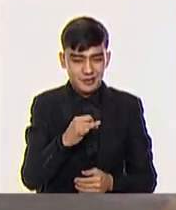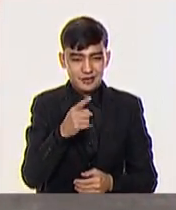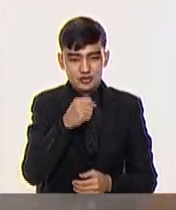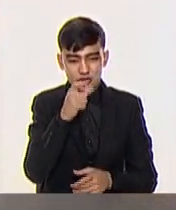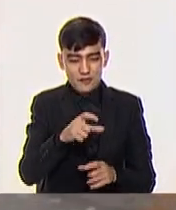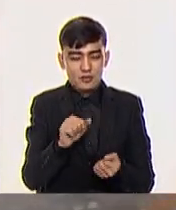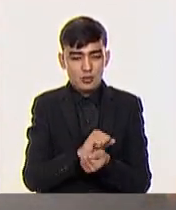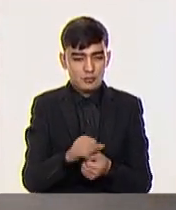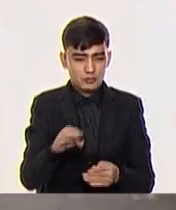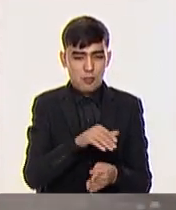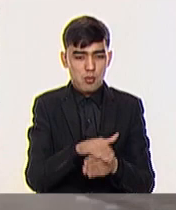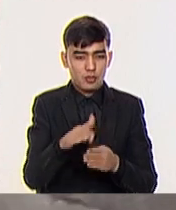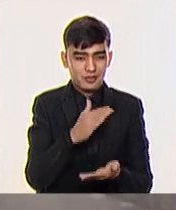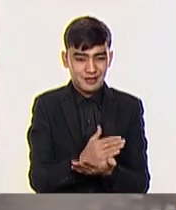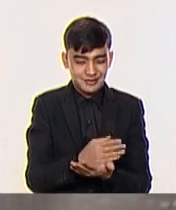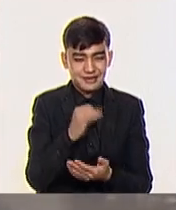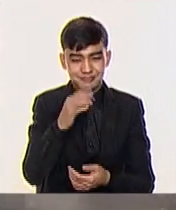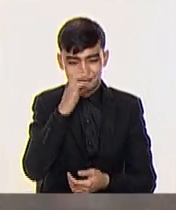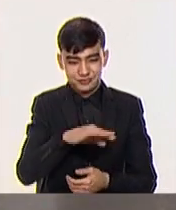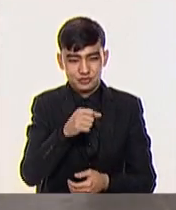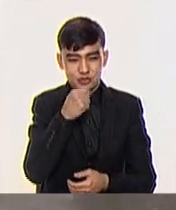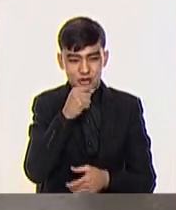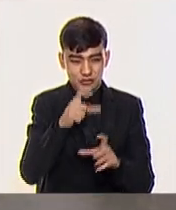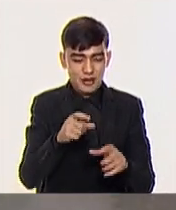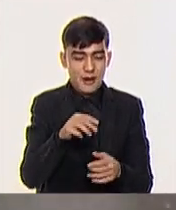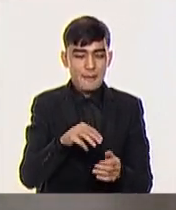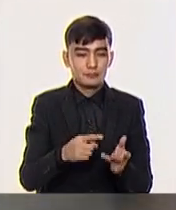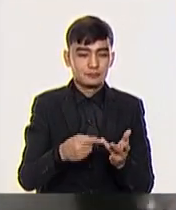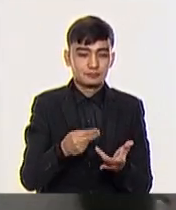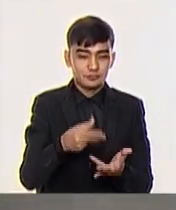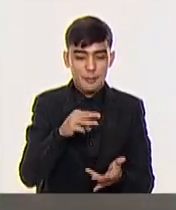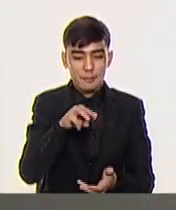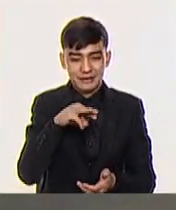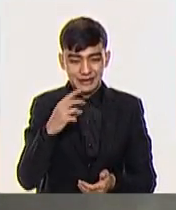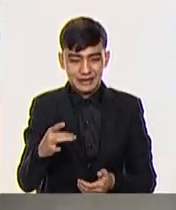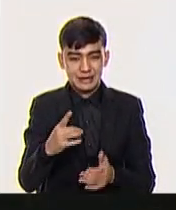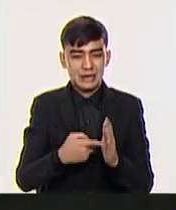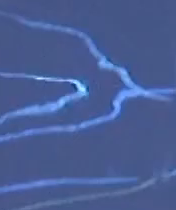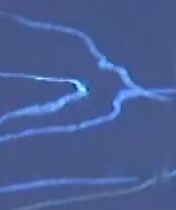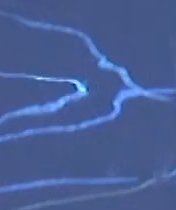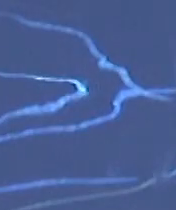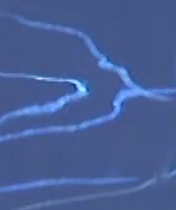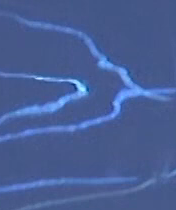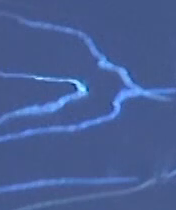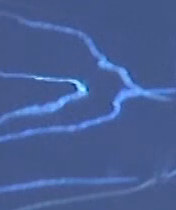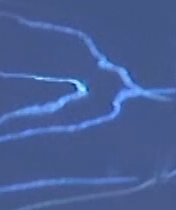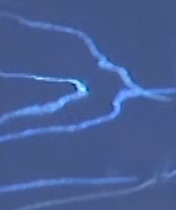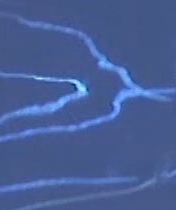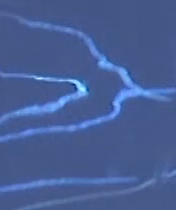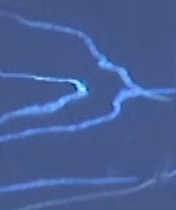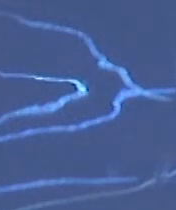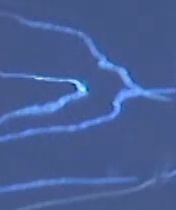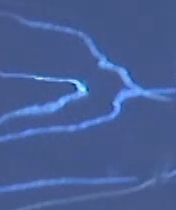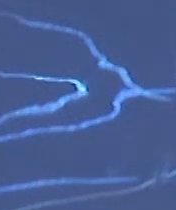тілшінің құжаттары түгел болған, ал еліміз бойынша журналистерден ПТР талап етілмейтіні анық айтылған болатын. Тікелей эфирлер,